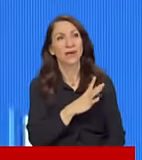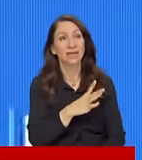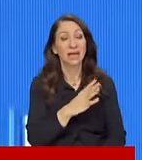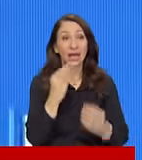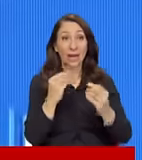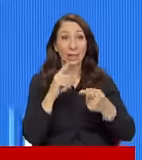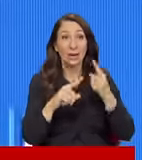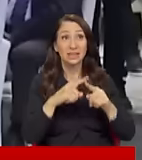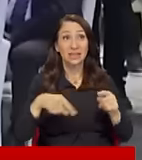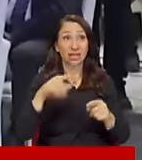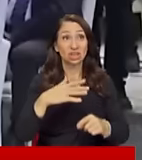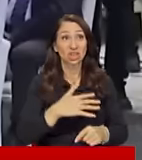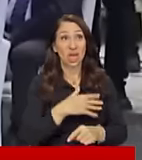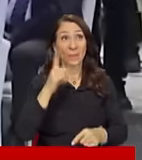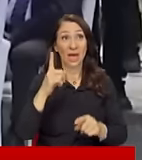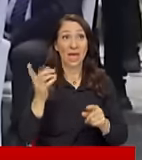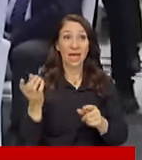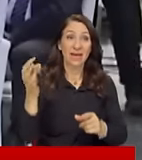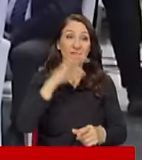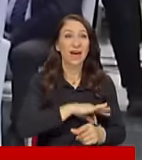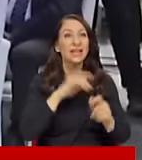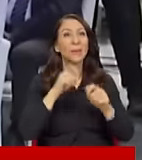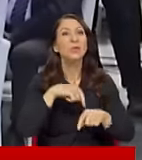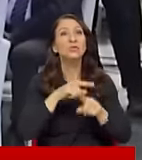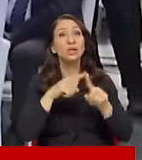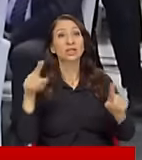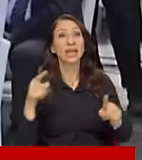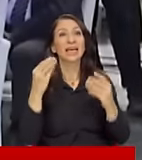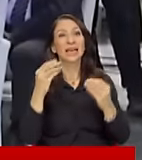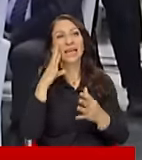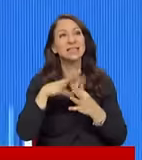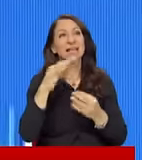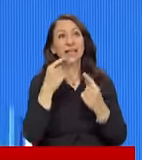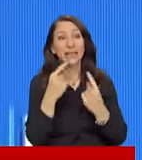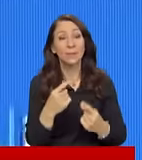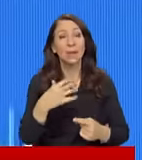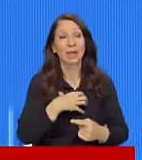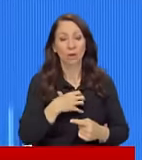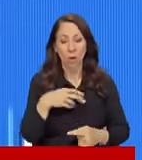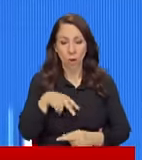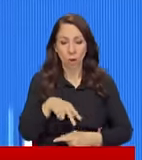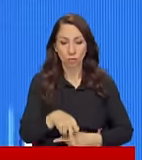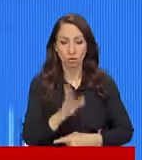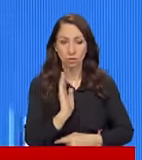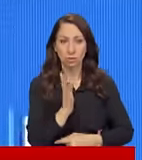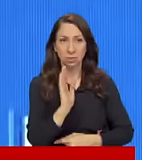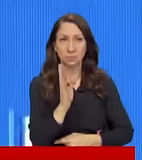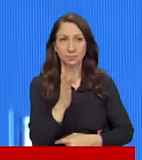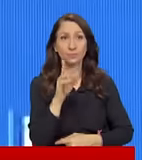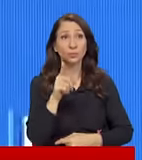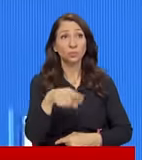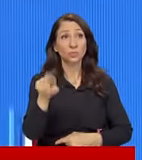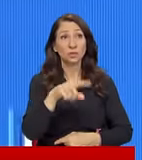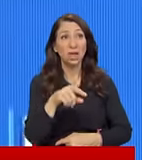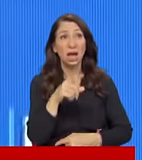İyi partililere CHP'ye kazandırdığı sürece iyi insanlar deyip kendi yolumuzda yürüdüğümüzde